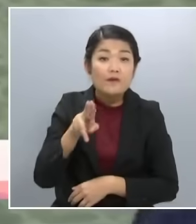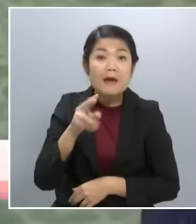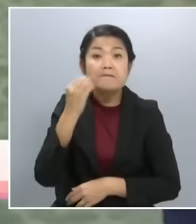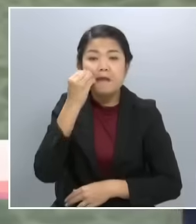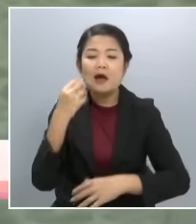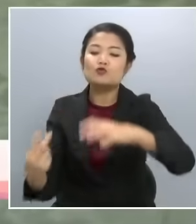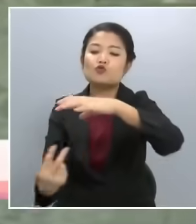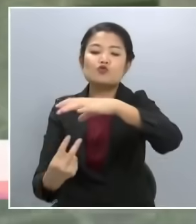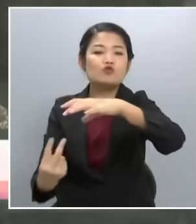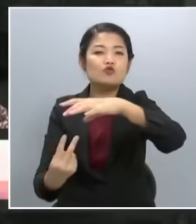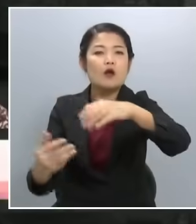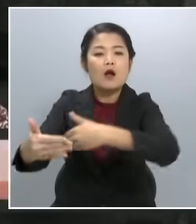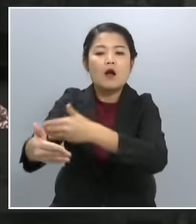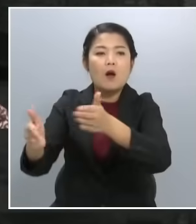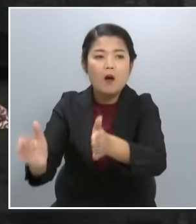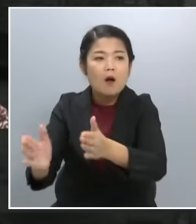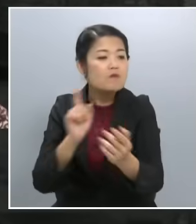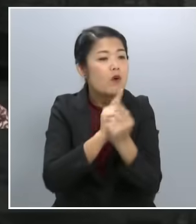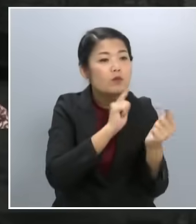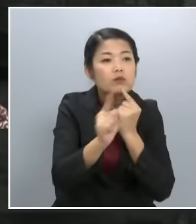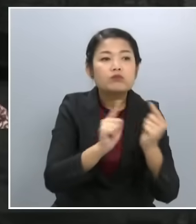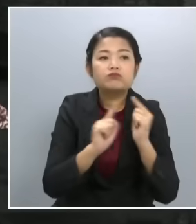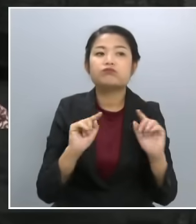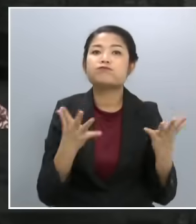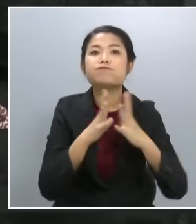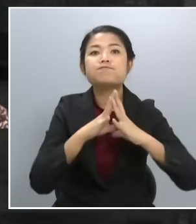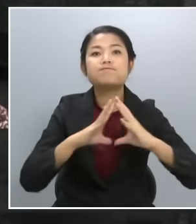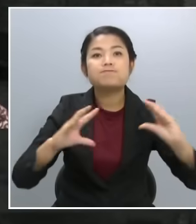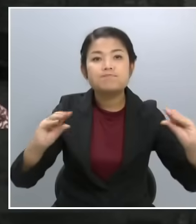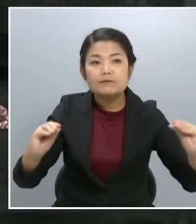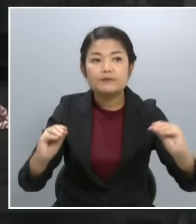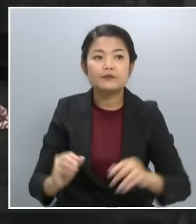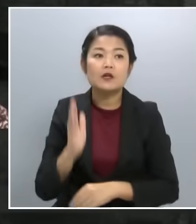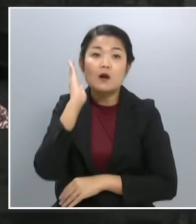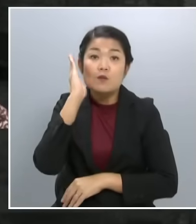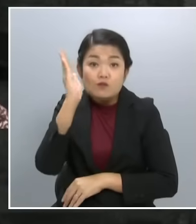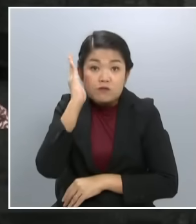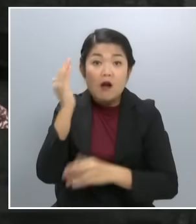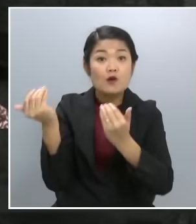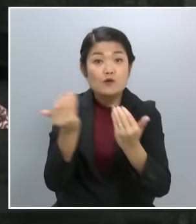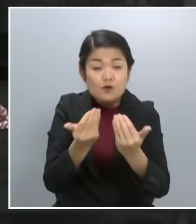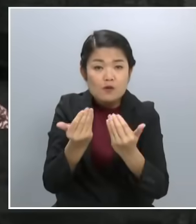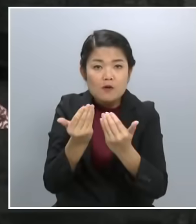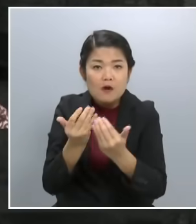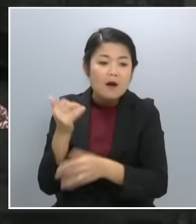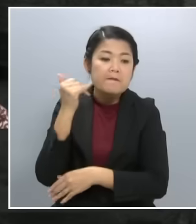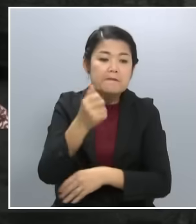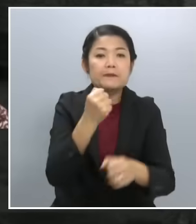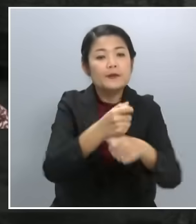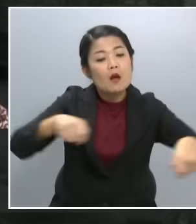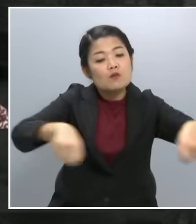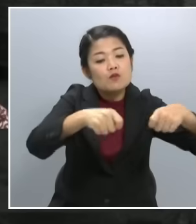ก็จะอยู่แต่ในห้องไม่ออกมาพูดคุยสูงสิงกับคนในบ้านส่วนใหญ่แล้วลูกโบ้ของแม่จะเป็นคนออกมาทำกับข้าวให้แพรวกิน